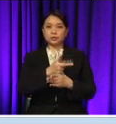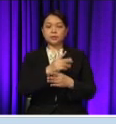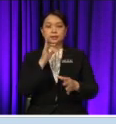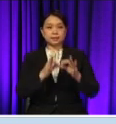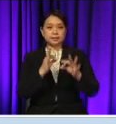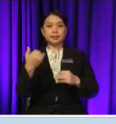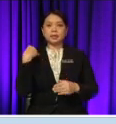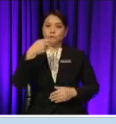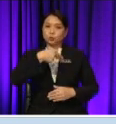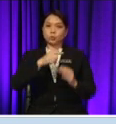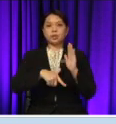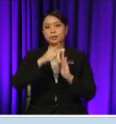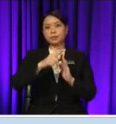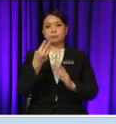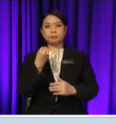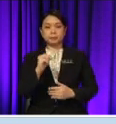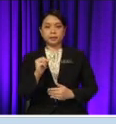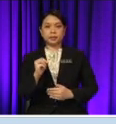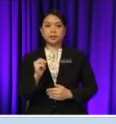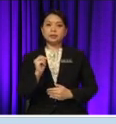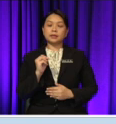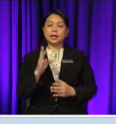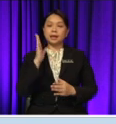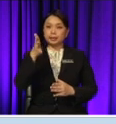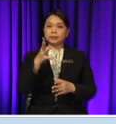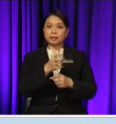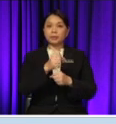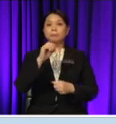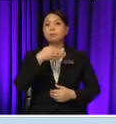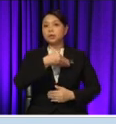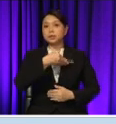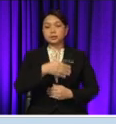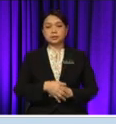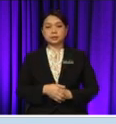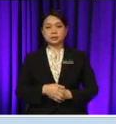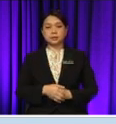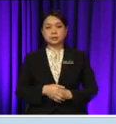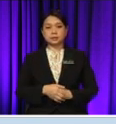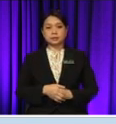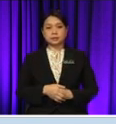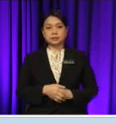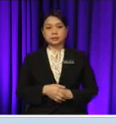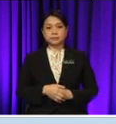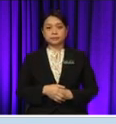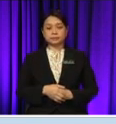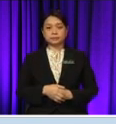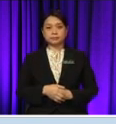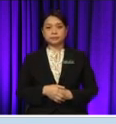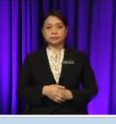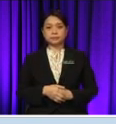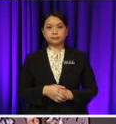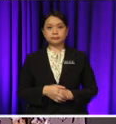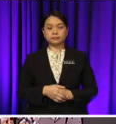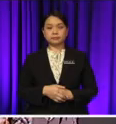ada untung lebih mereka dapat sekali pengungsi yang membuat ambilan dikenakan faedah